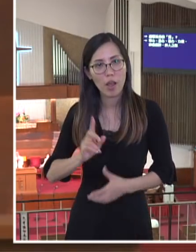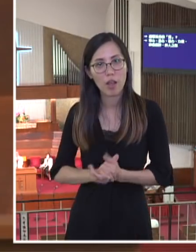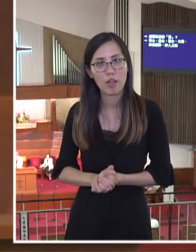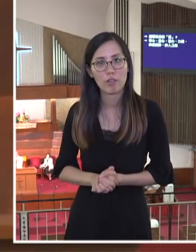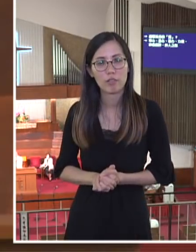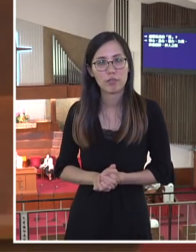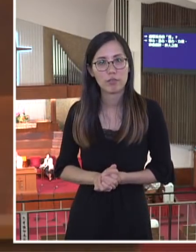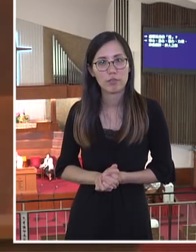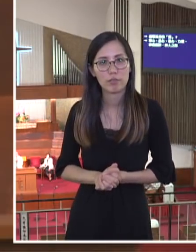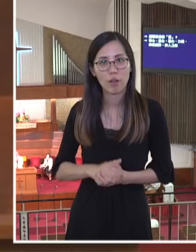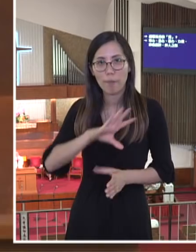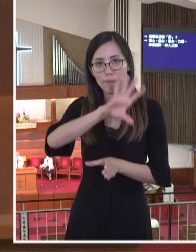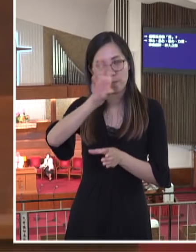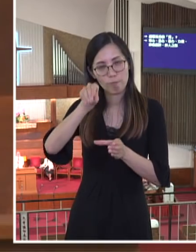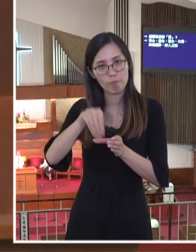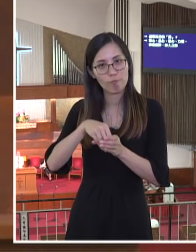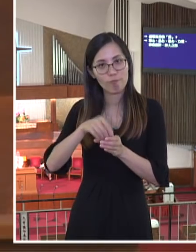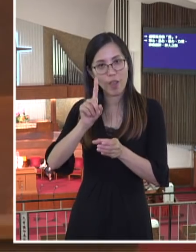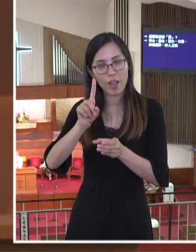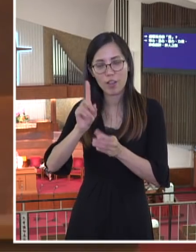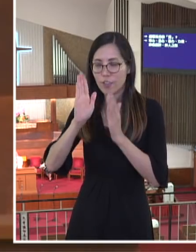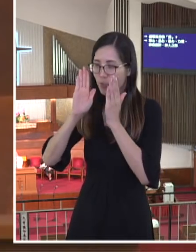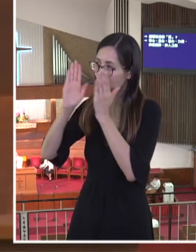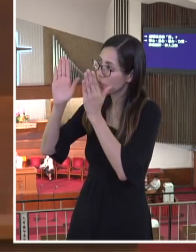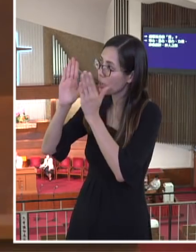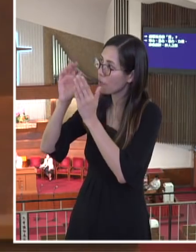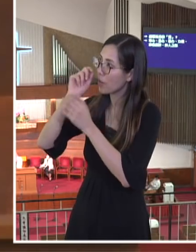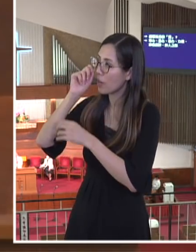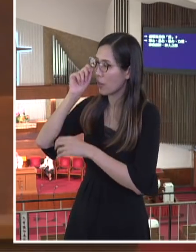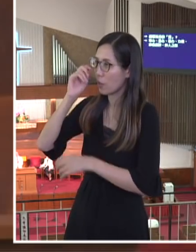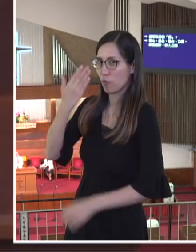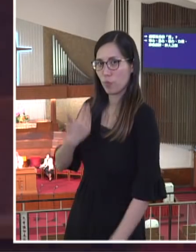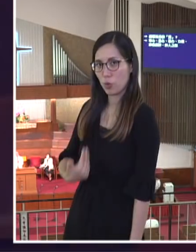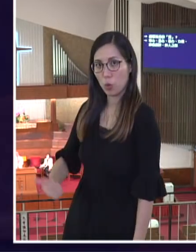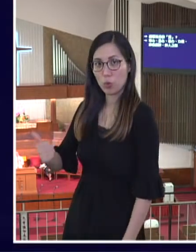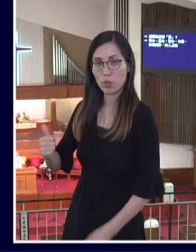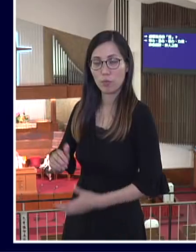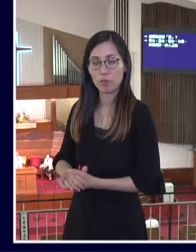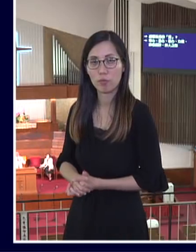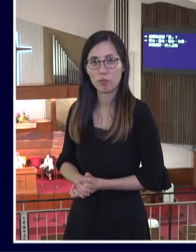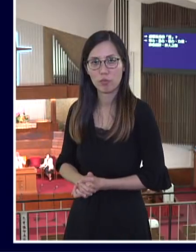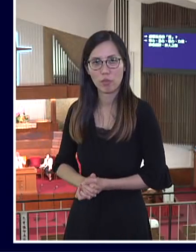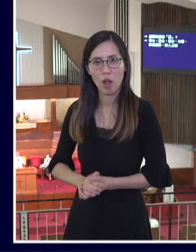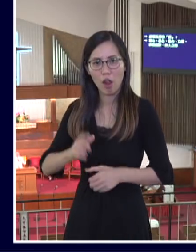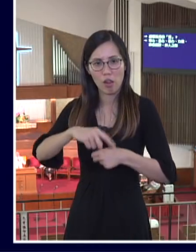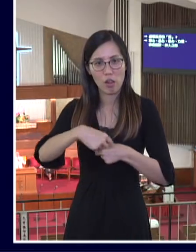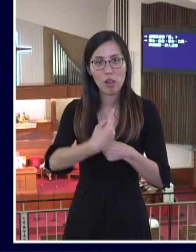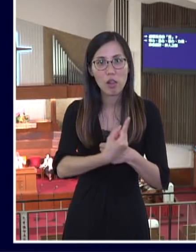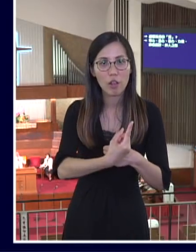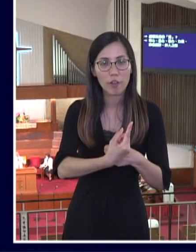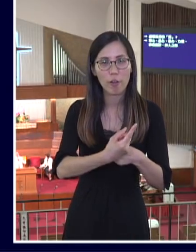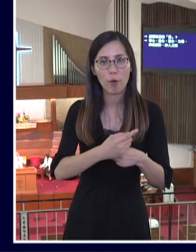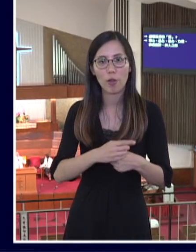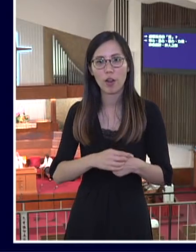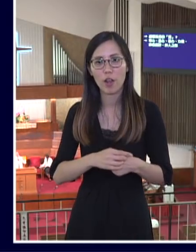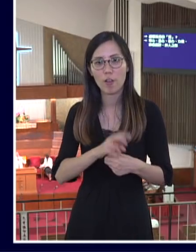的满是包含了专心啦，包含了忠心啦。当其他探子响说讲紧